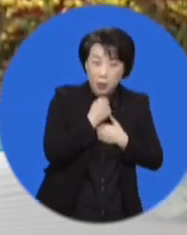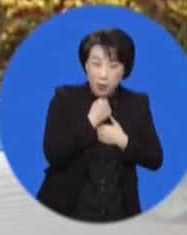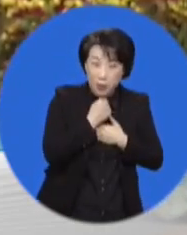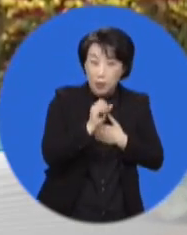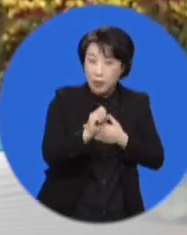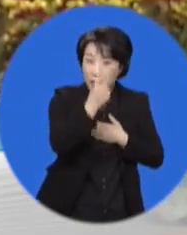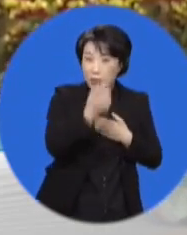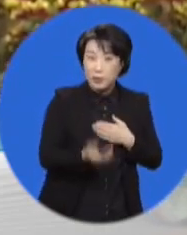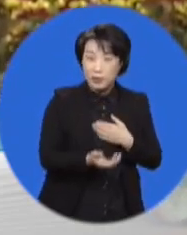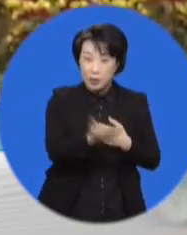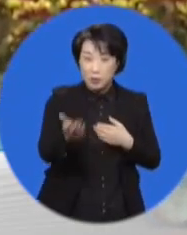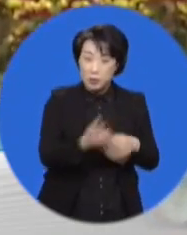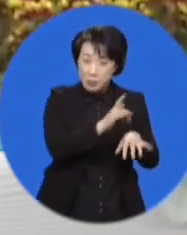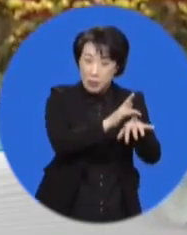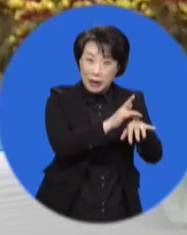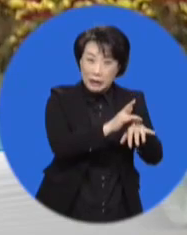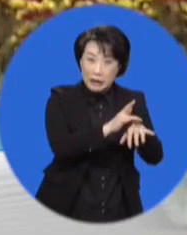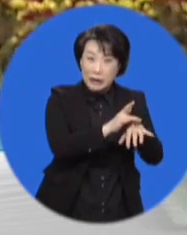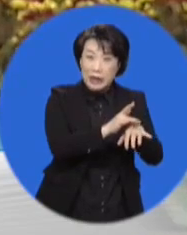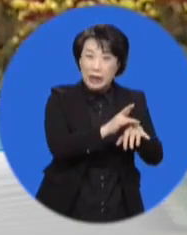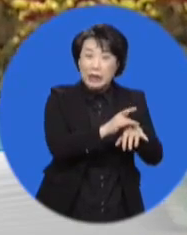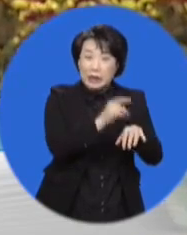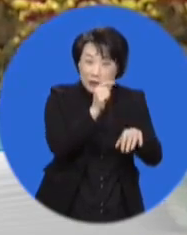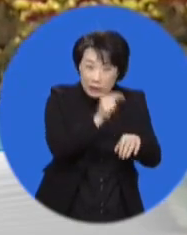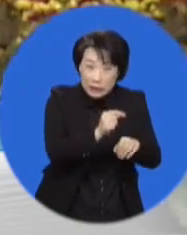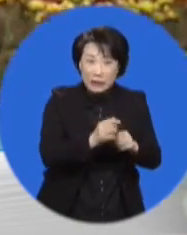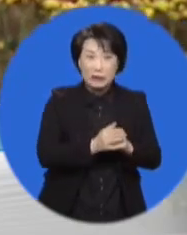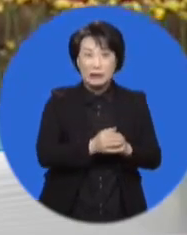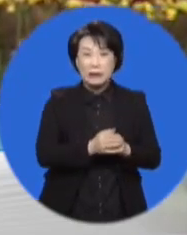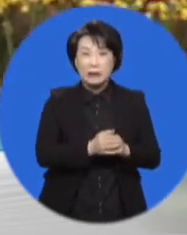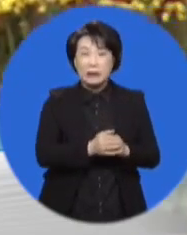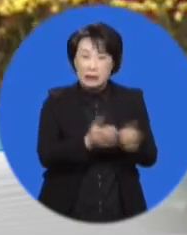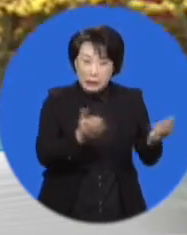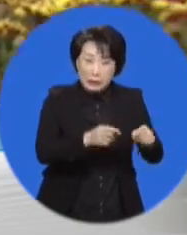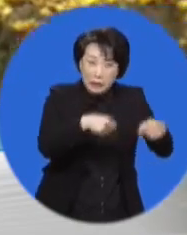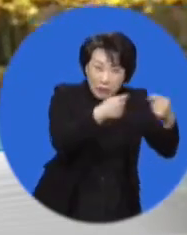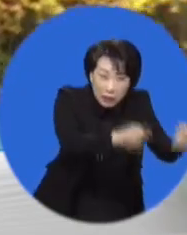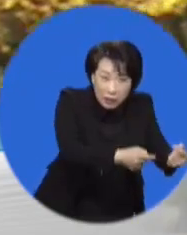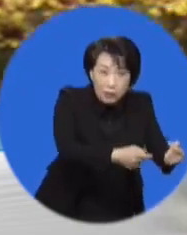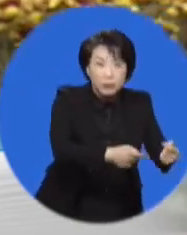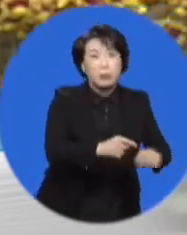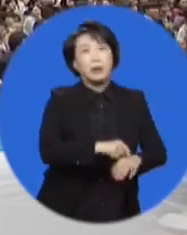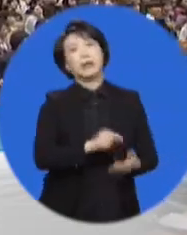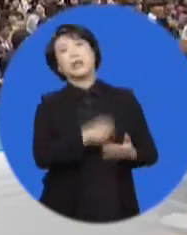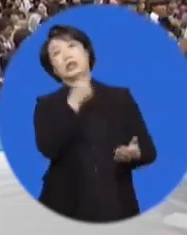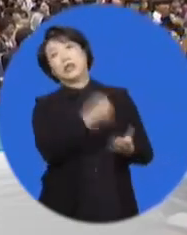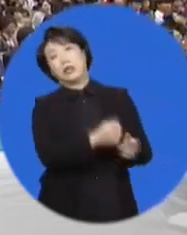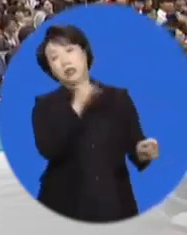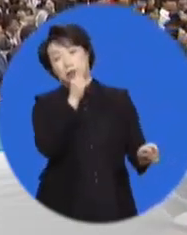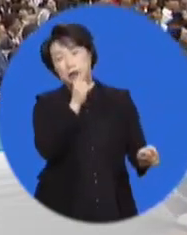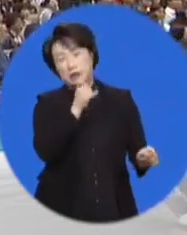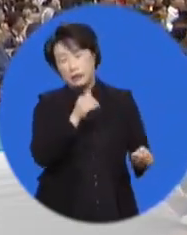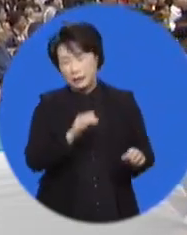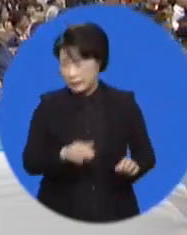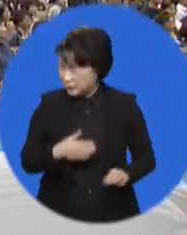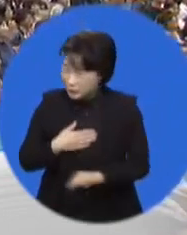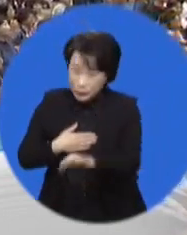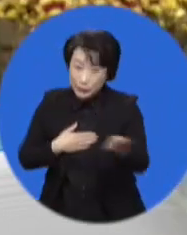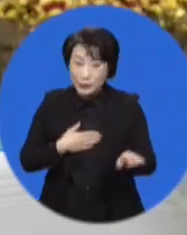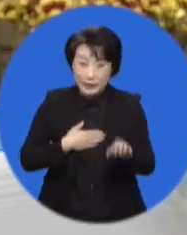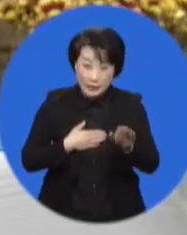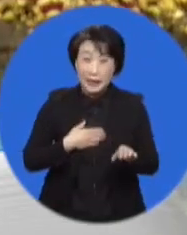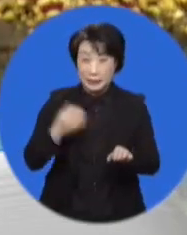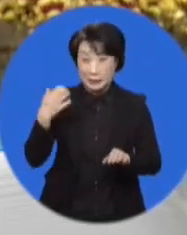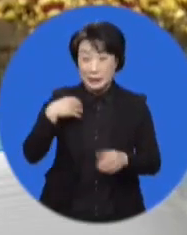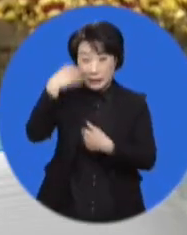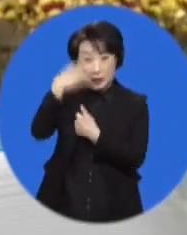의해서 마귀의 전적인 아주 사역에 동참하기를 작정했지. 그래서 우리는 직분이